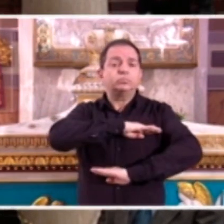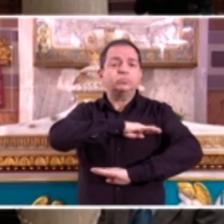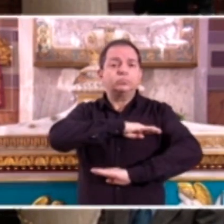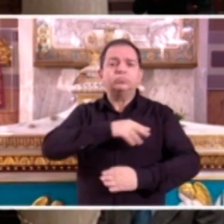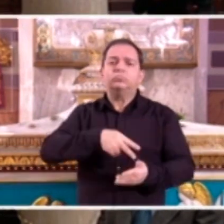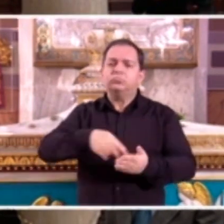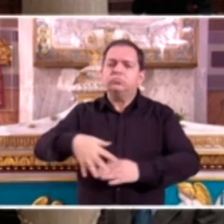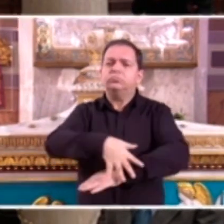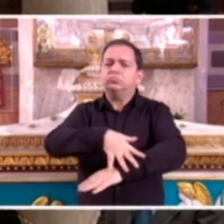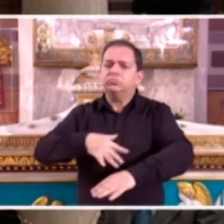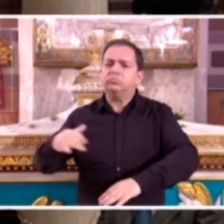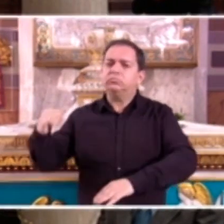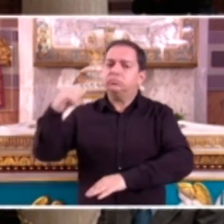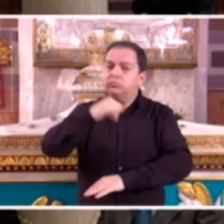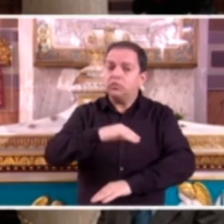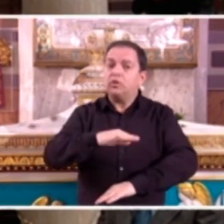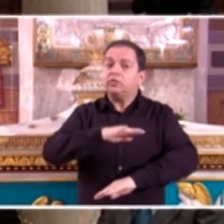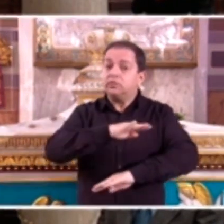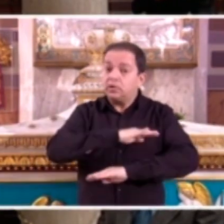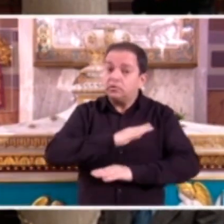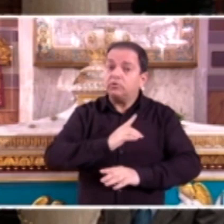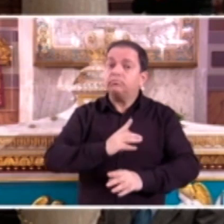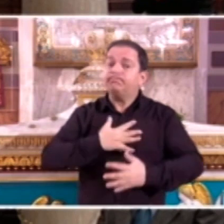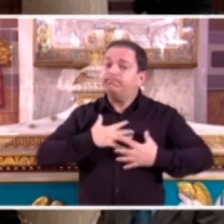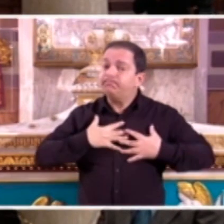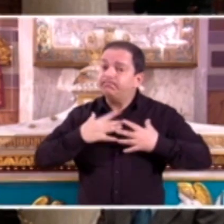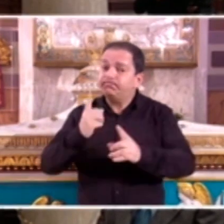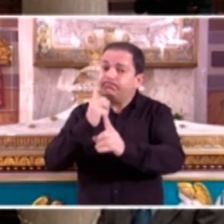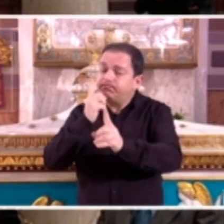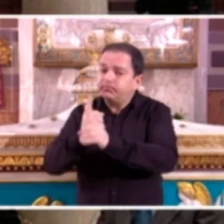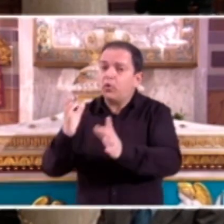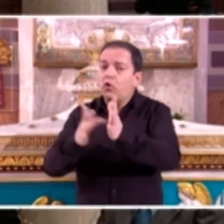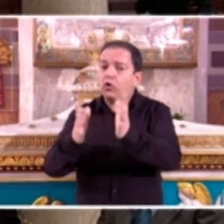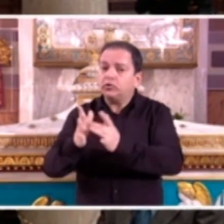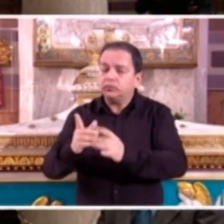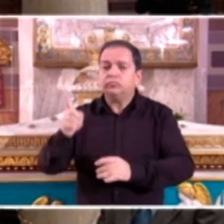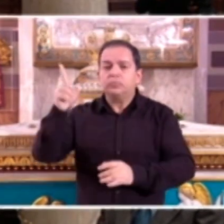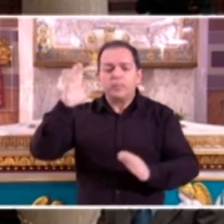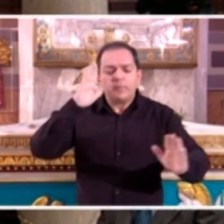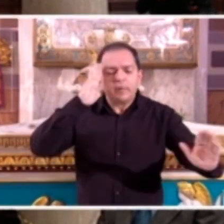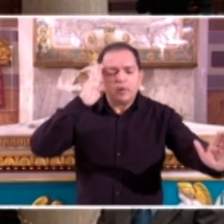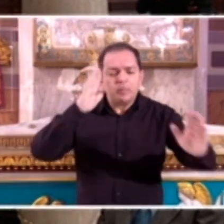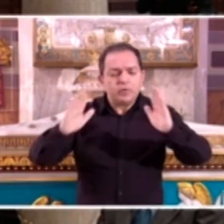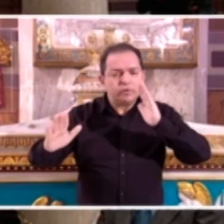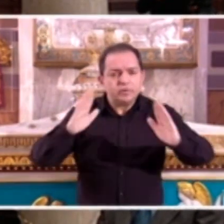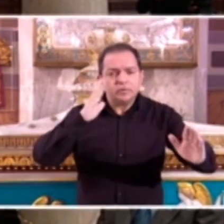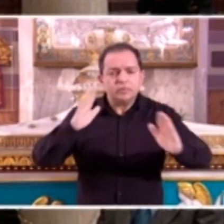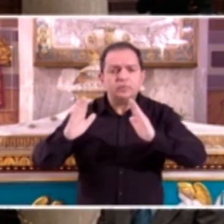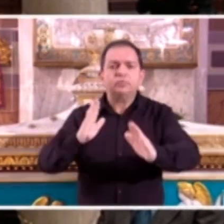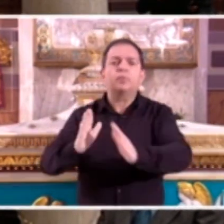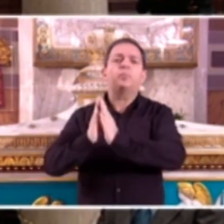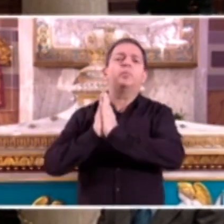και του καταξίεραν θάλασσαν και αέρα φιλοχρίστου ημών στρατού του